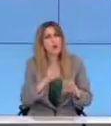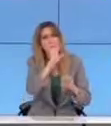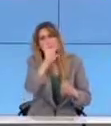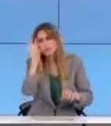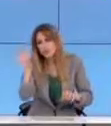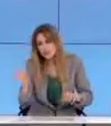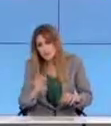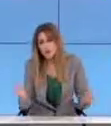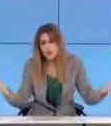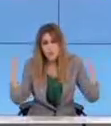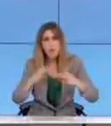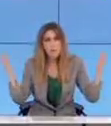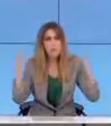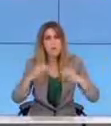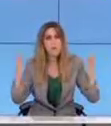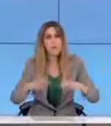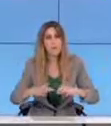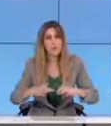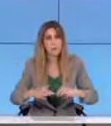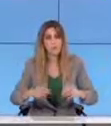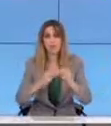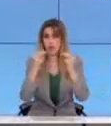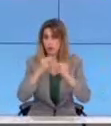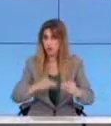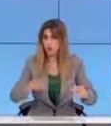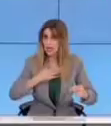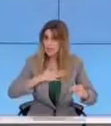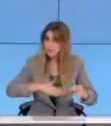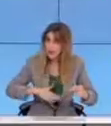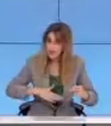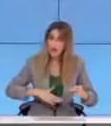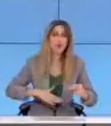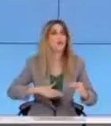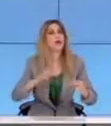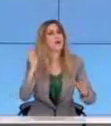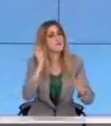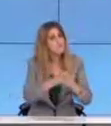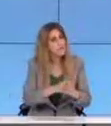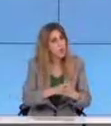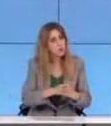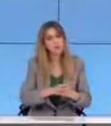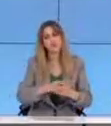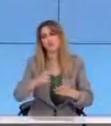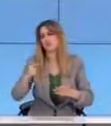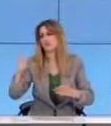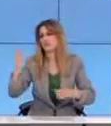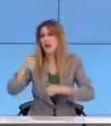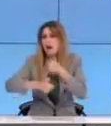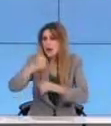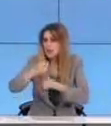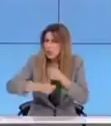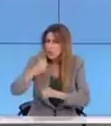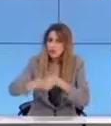αρμονία με την προστασία του περιβάλλοντος. Και φυσικά να είναι και οι επιχειρήσεις του τουρισμού πρωτοπόρες σε αυτό